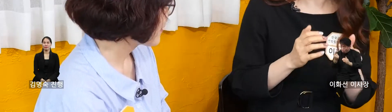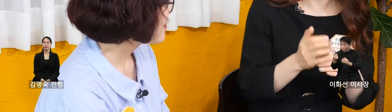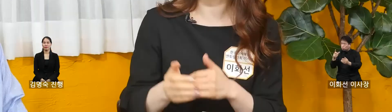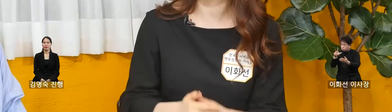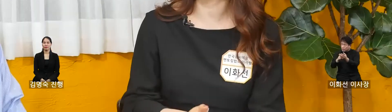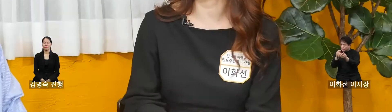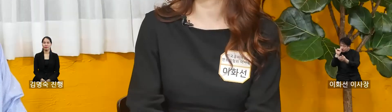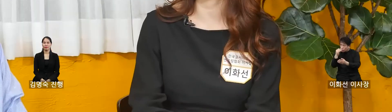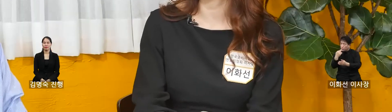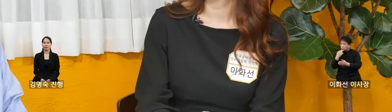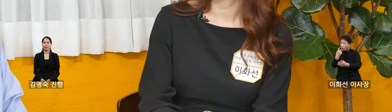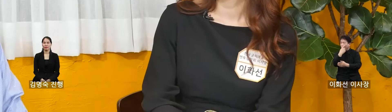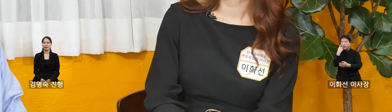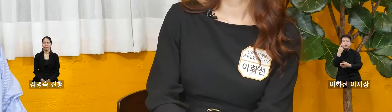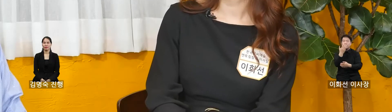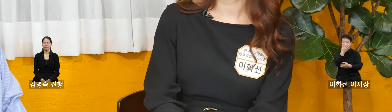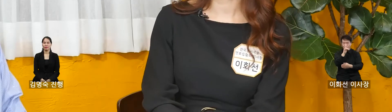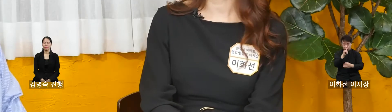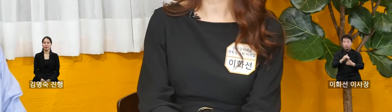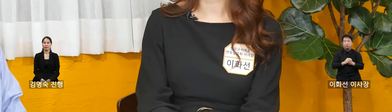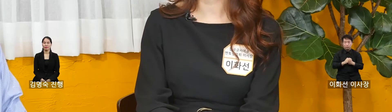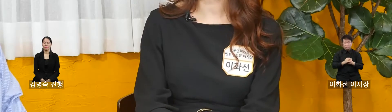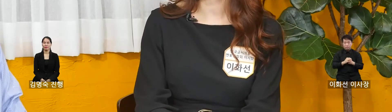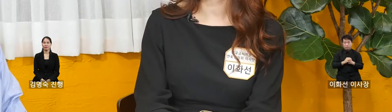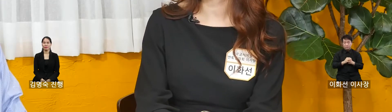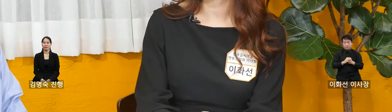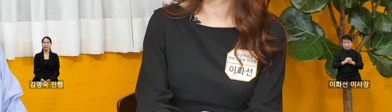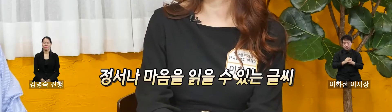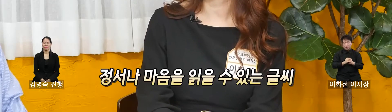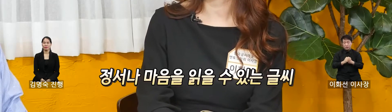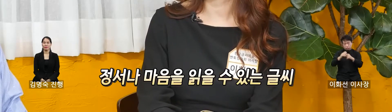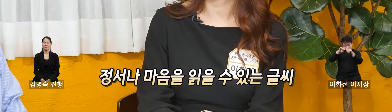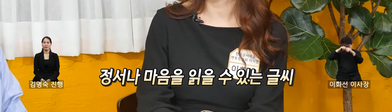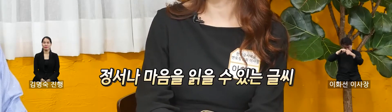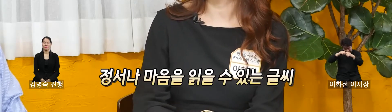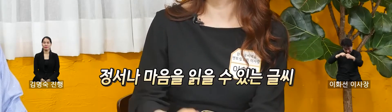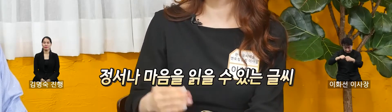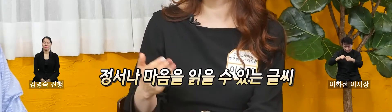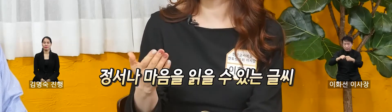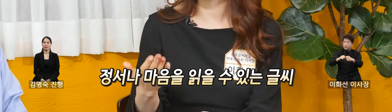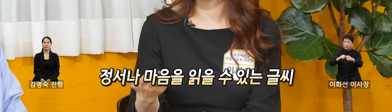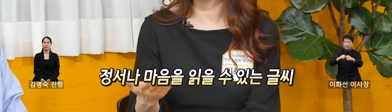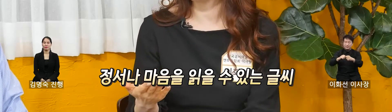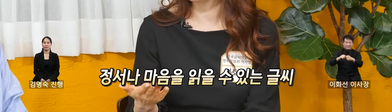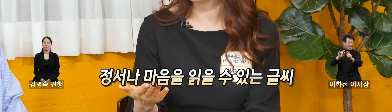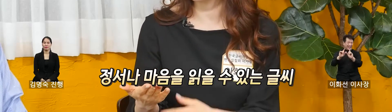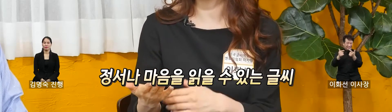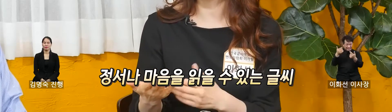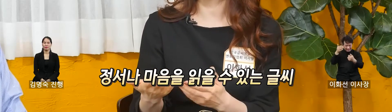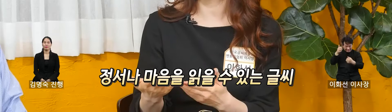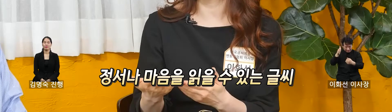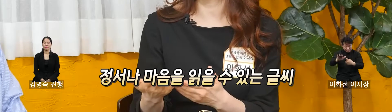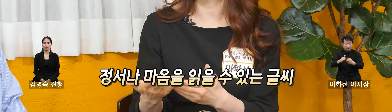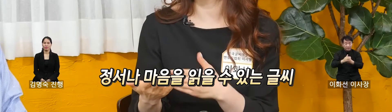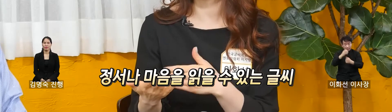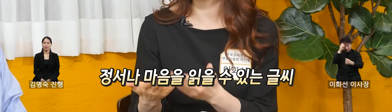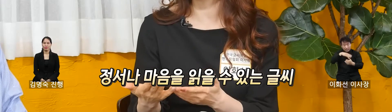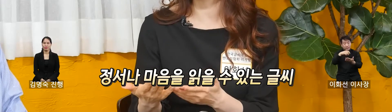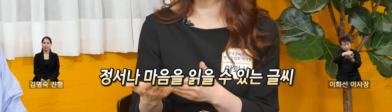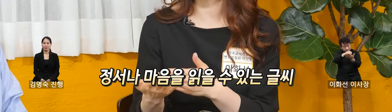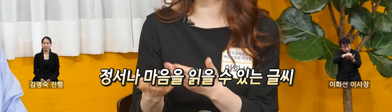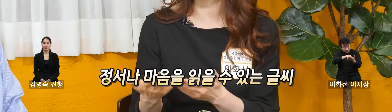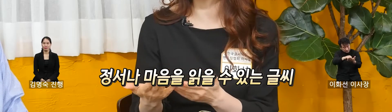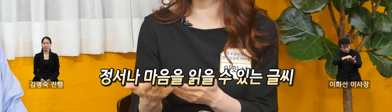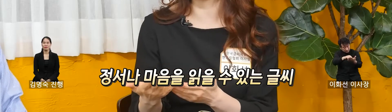또 적용을 시키는데 그런 아주 구체적인 것까지 들어가지 않아도 글씨를 보면 이 사람이 얼마나 나한테 어떤